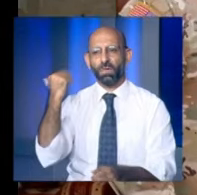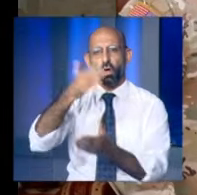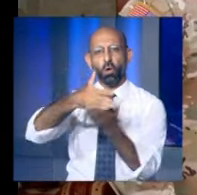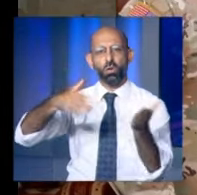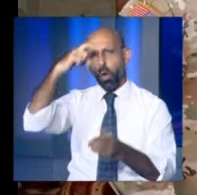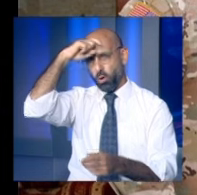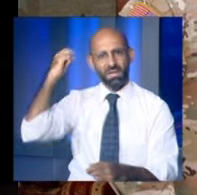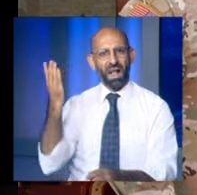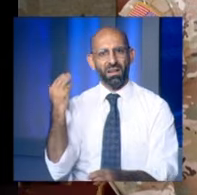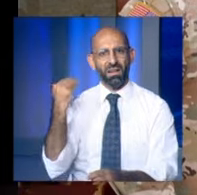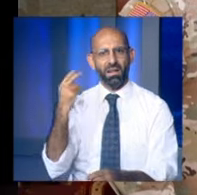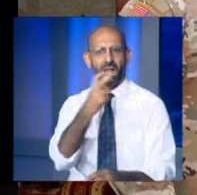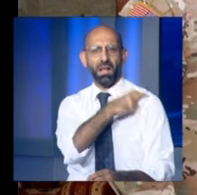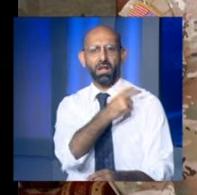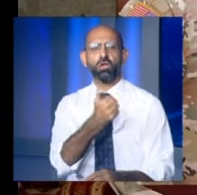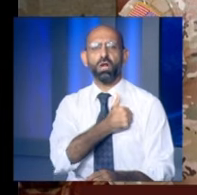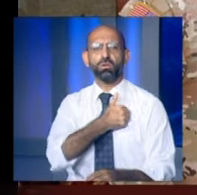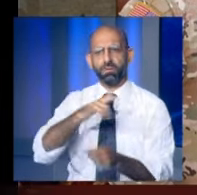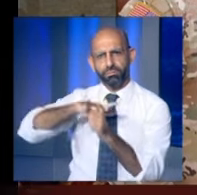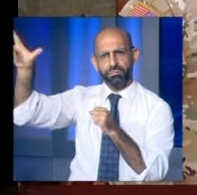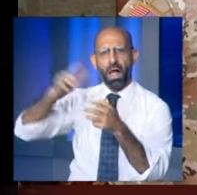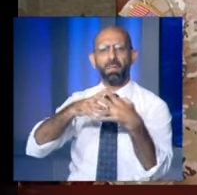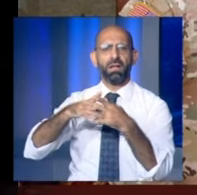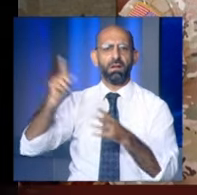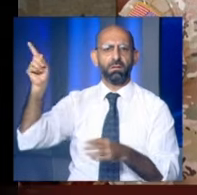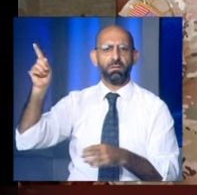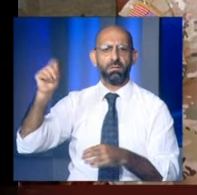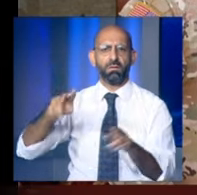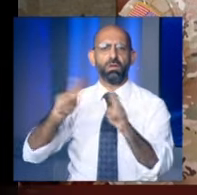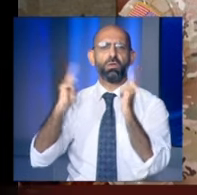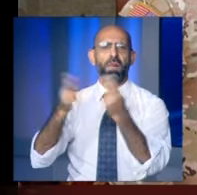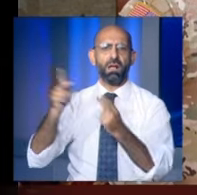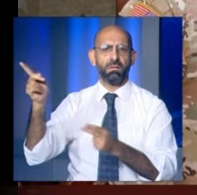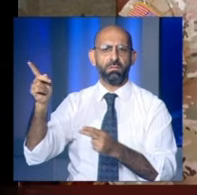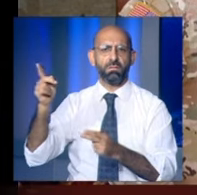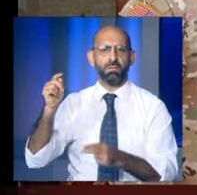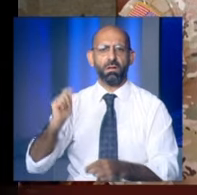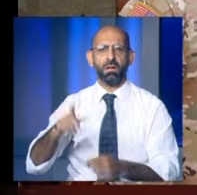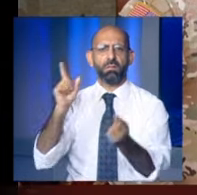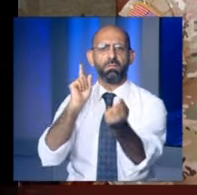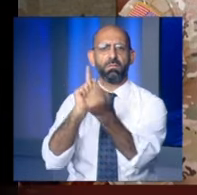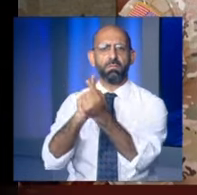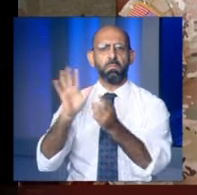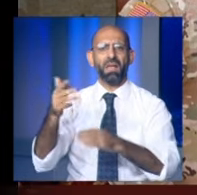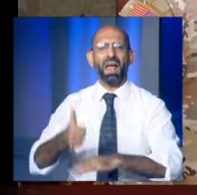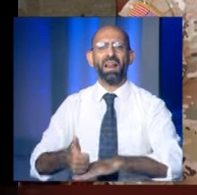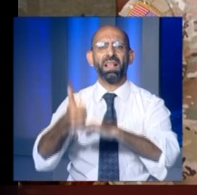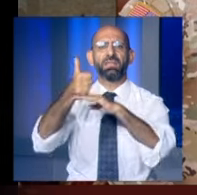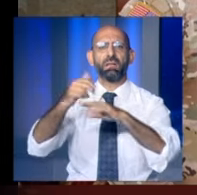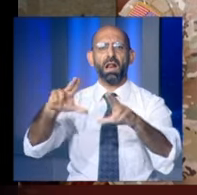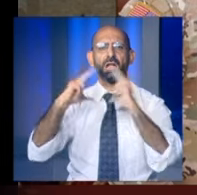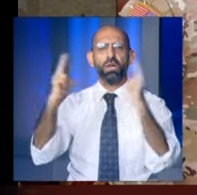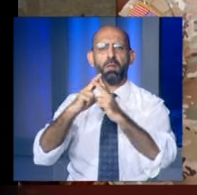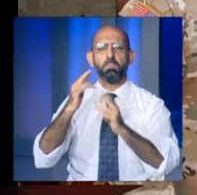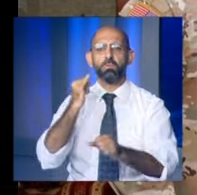منتصف حزيران الماضي زار قائد الجيش العماد جوزيف عون العاصمة الأمريكية كما هو معلوم، وعقد سلسلة من الاجتماعات